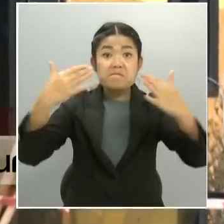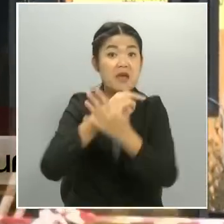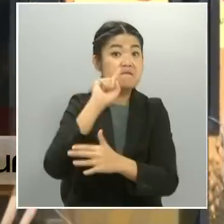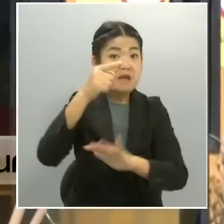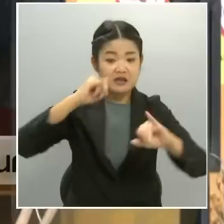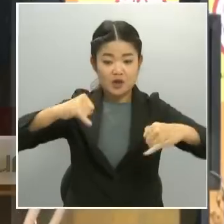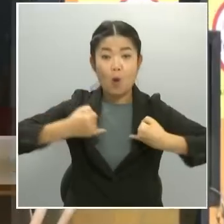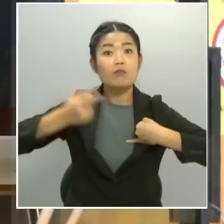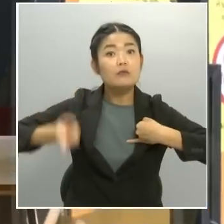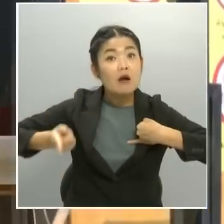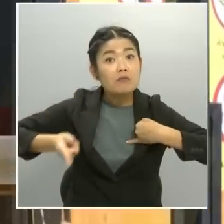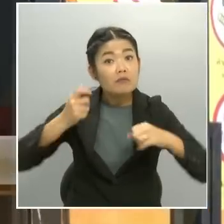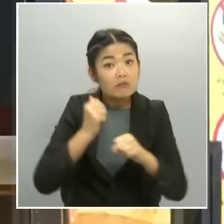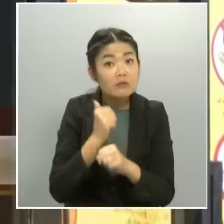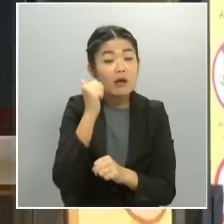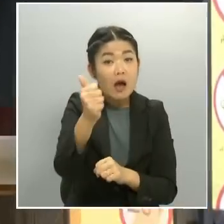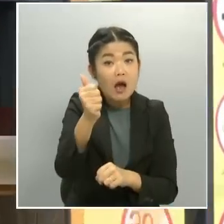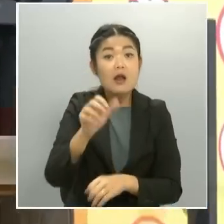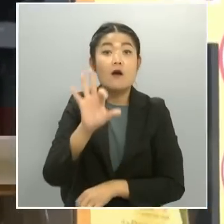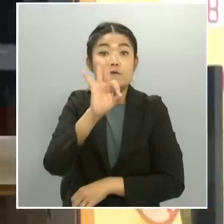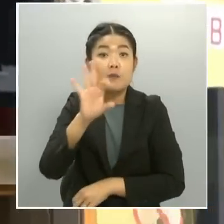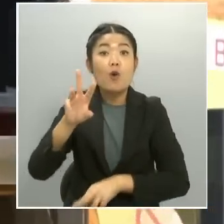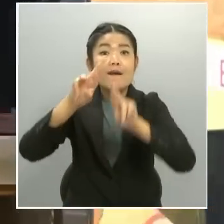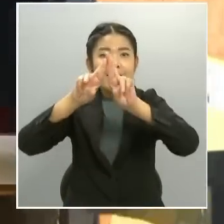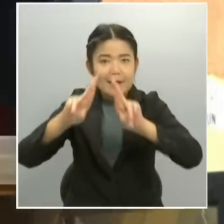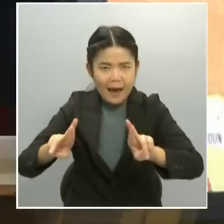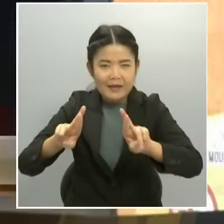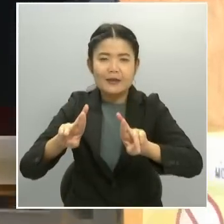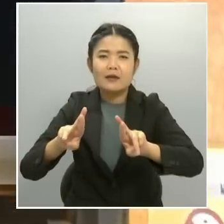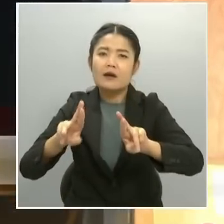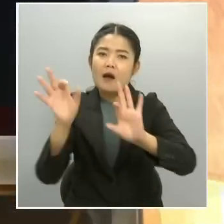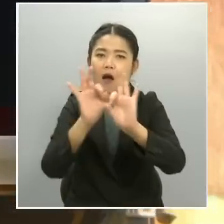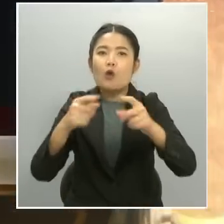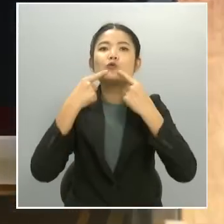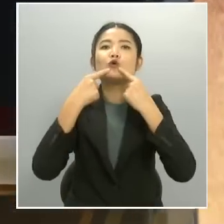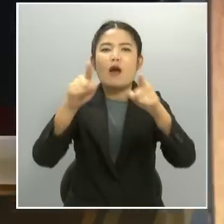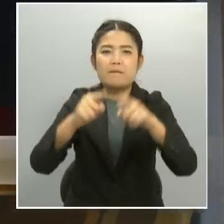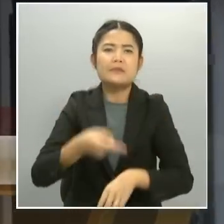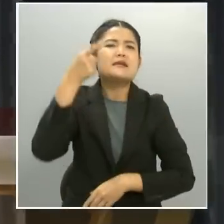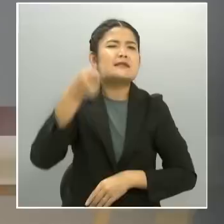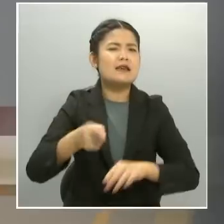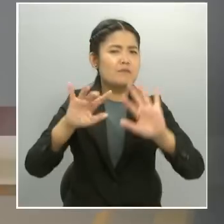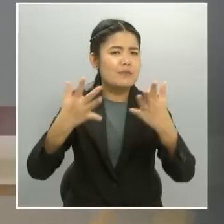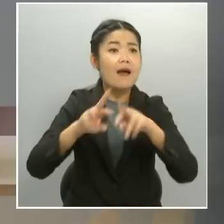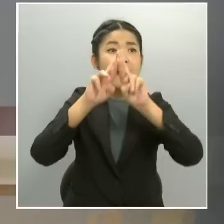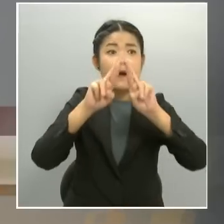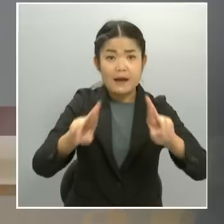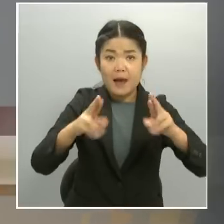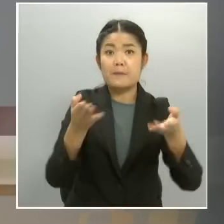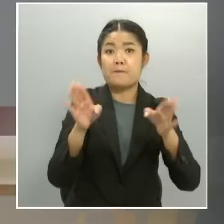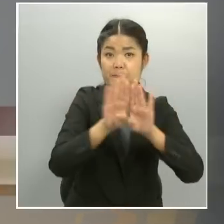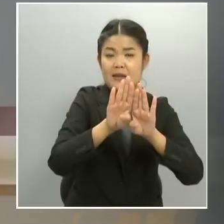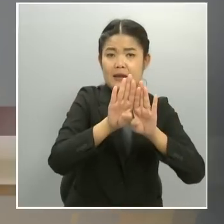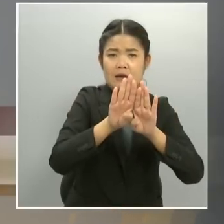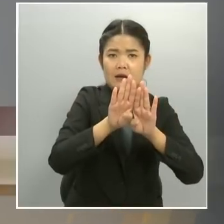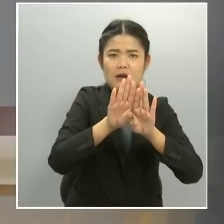งค์ว่าอย่างนั้นแต่ต่อมาเฟซบุ๊กของร้านเมาเท่นบีก็โต้กลับใช่ไหม บอกว่าไม่ใช่เรื่องจริงครับทางร้านเมาเท่นบีได้ปิดกิจการถาว